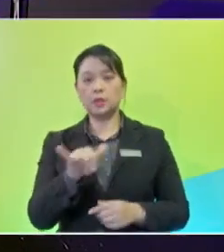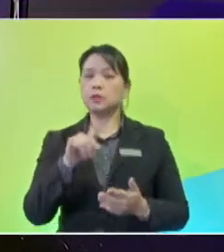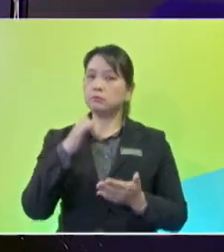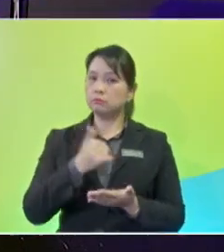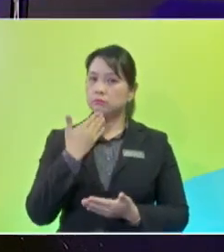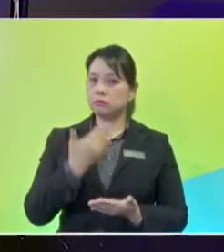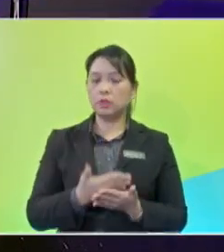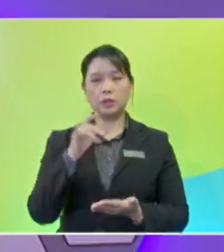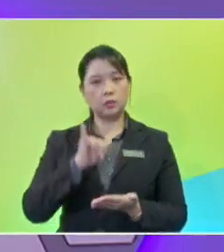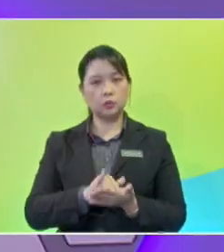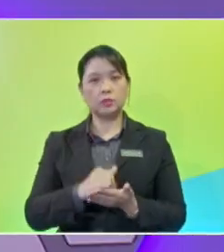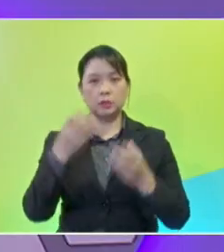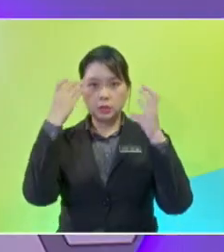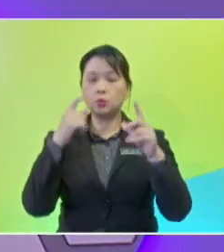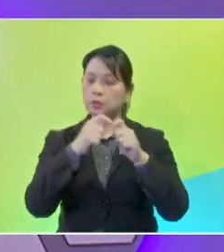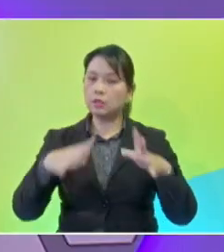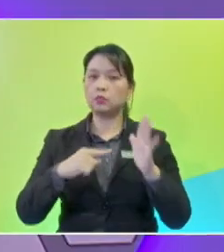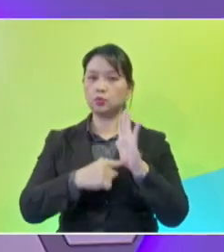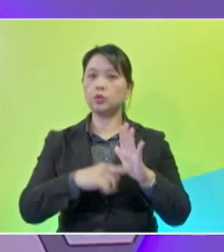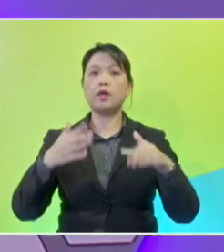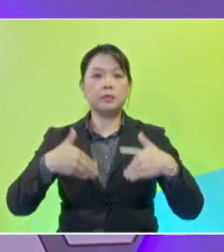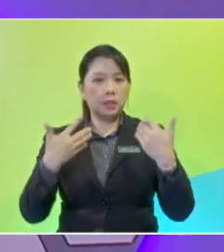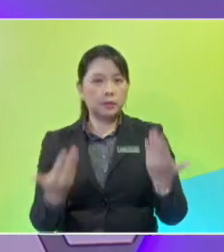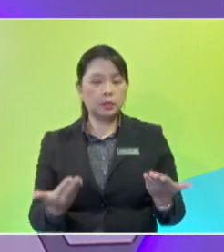telah menunjukkan Bagaimana